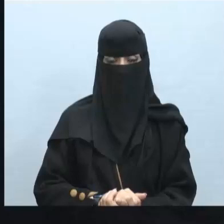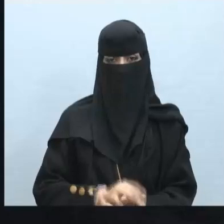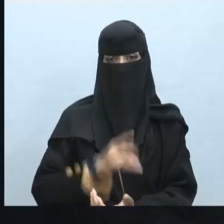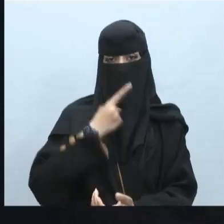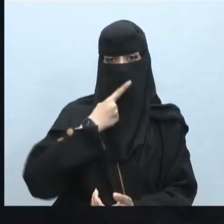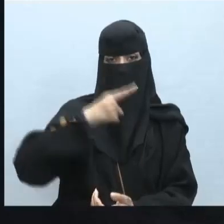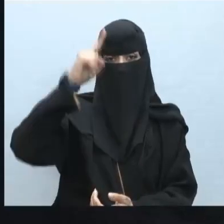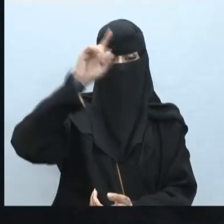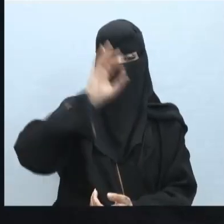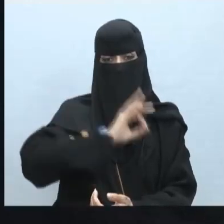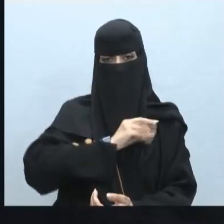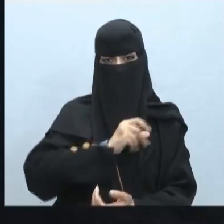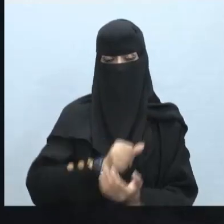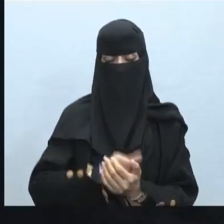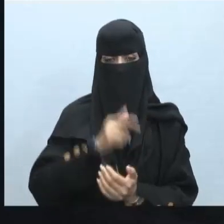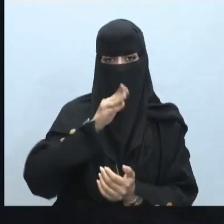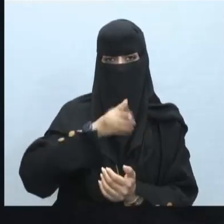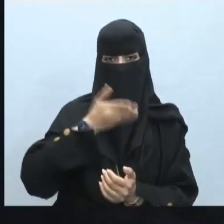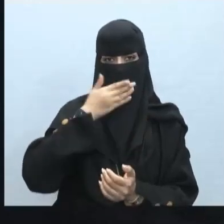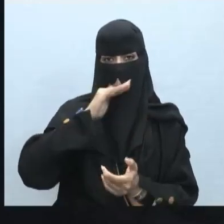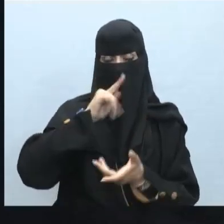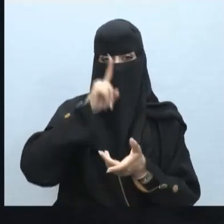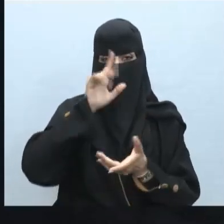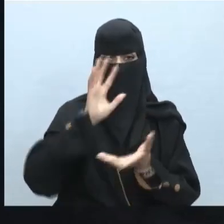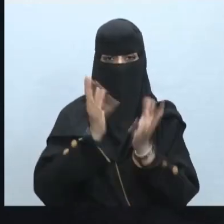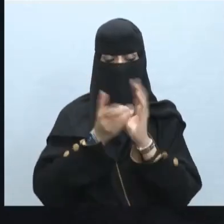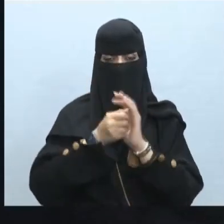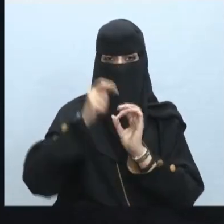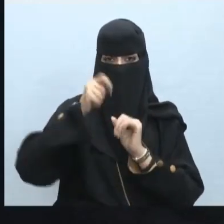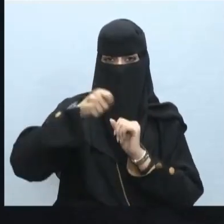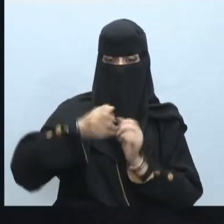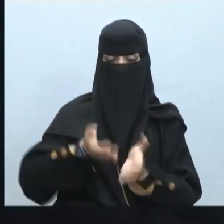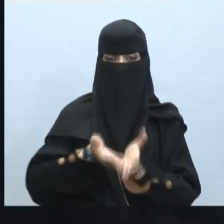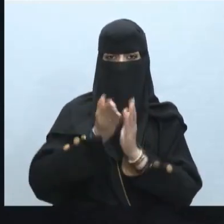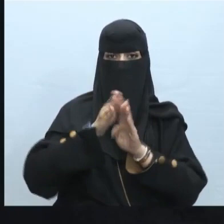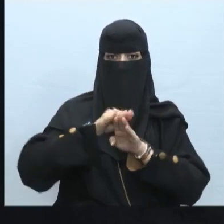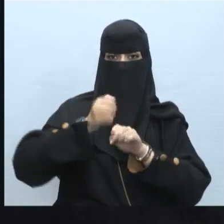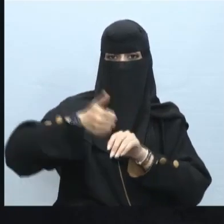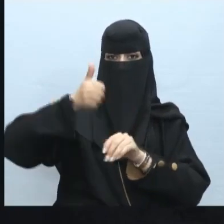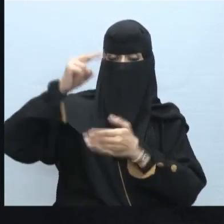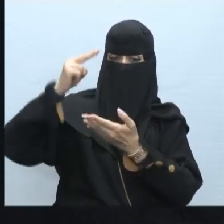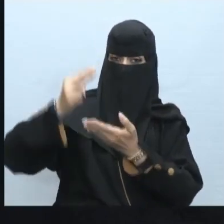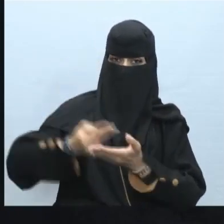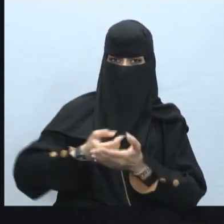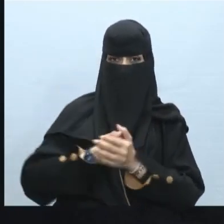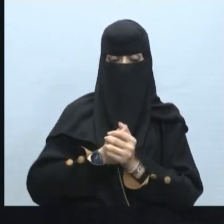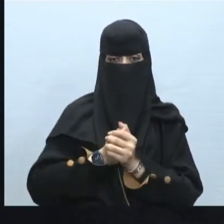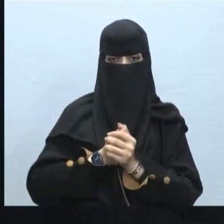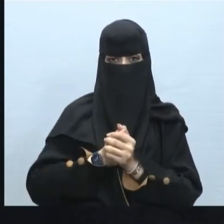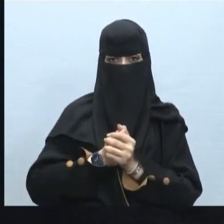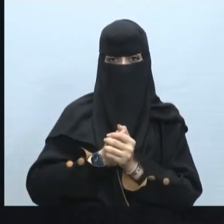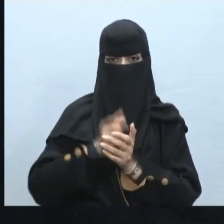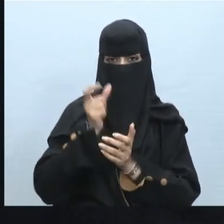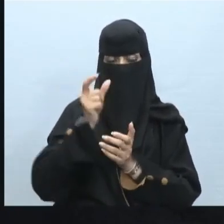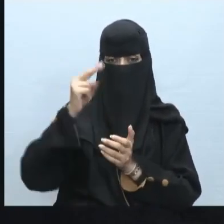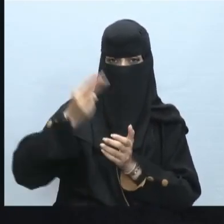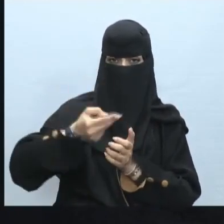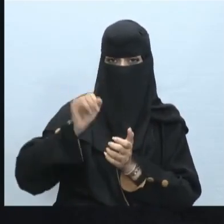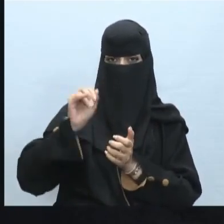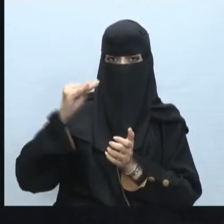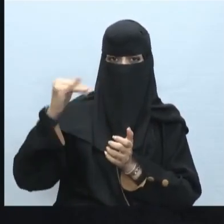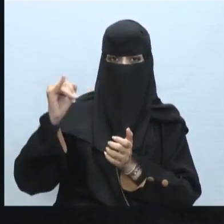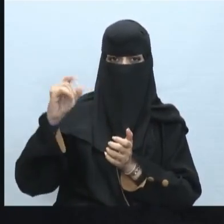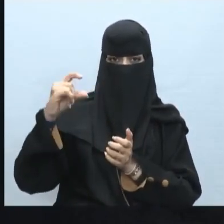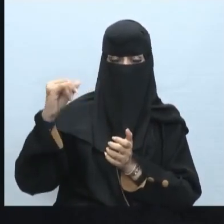بسم الله الرحمن الرحيم الحمد لله رب العالمين والصلاه والسلام على اشرف الانبياء والمرسلين نبينا محمد